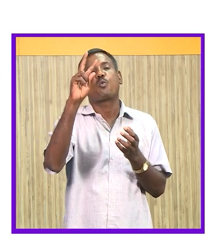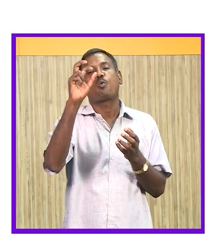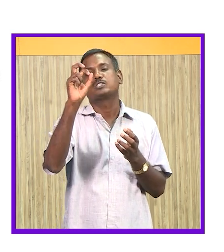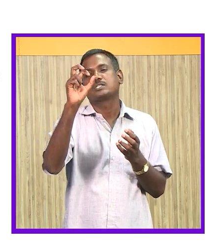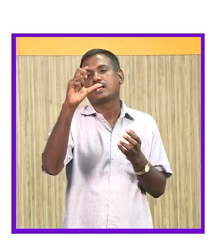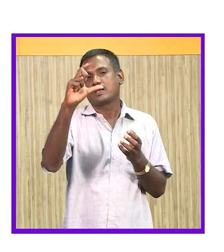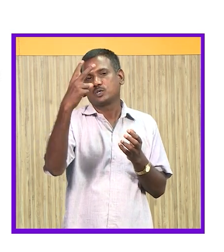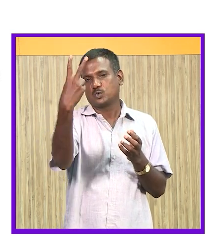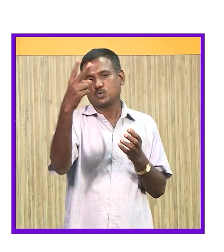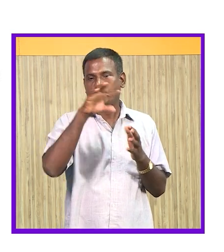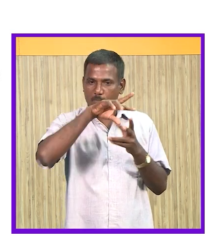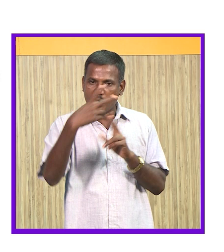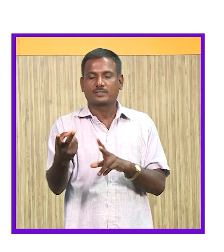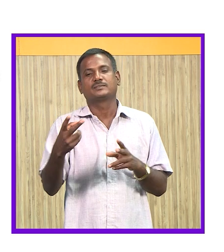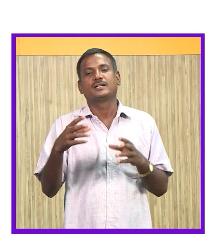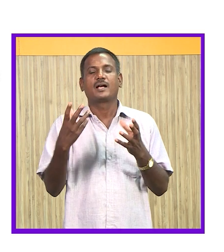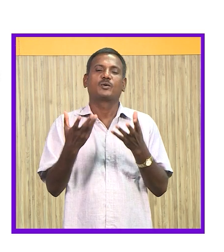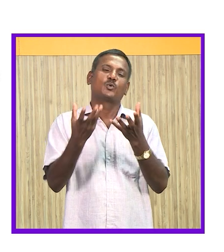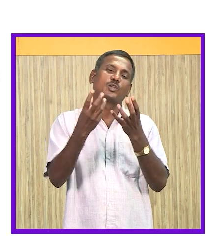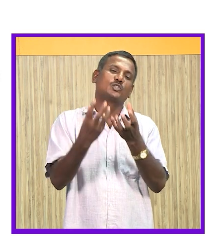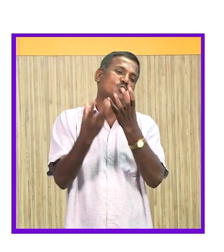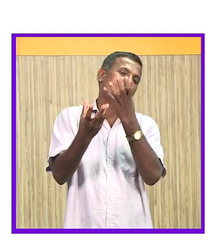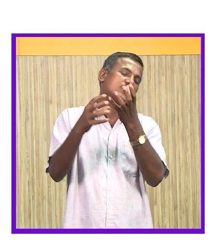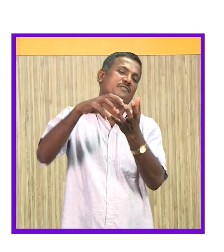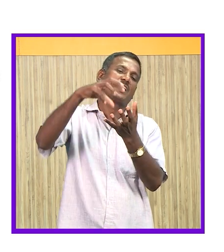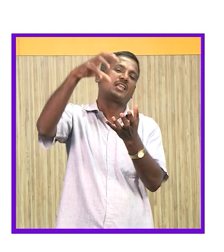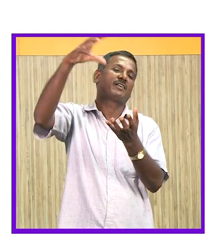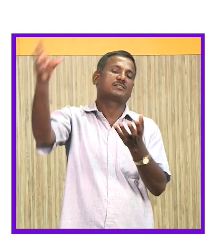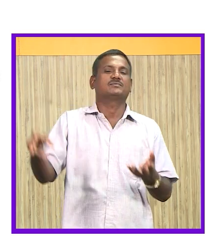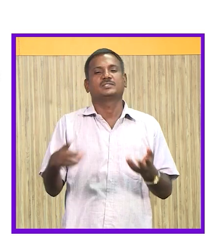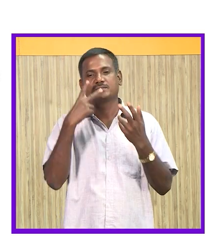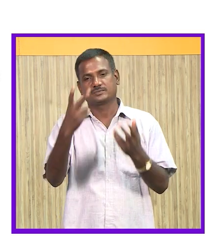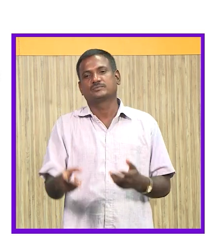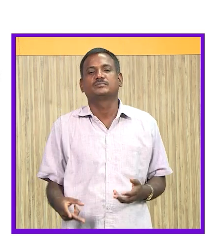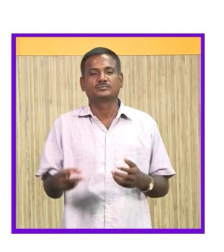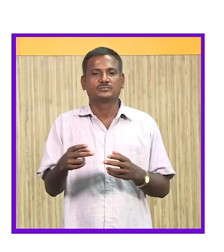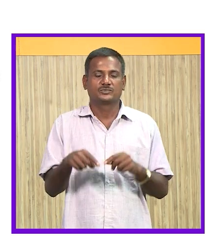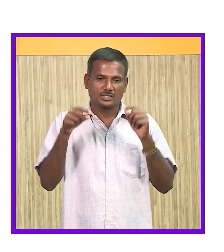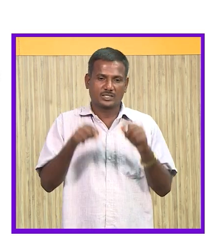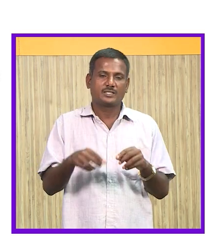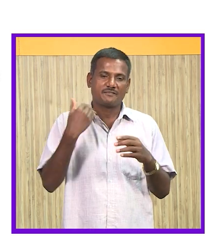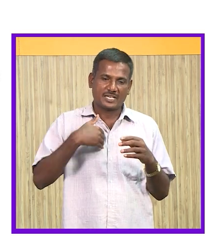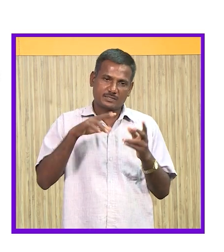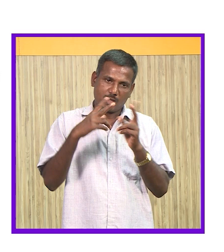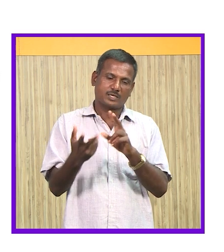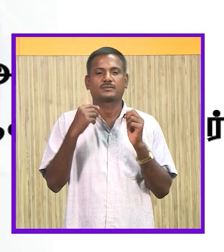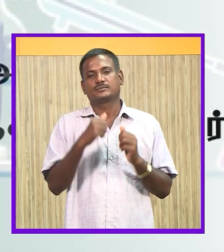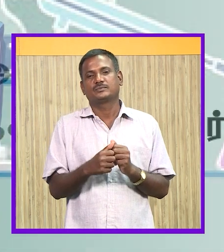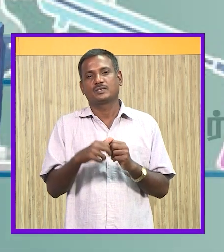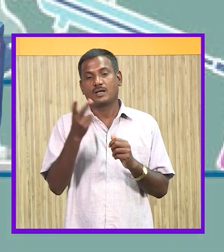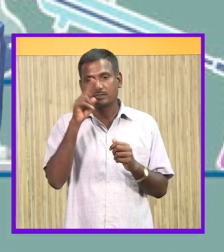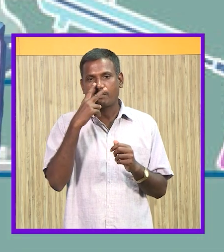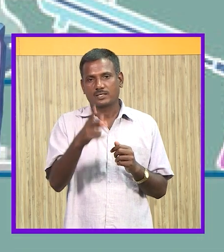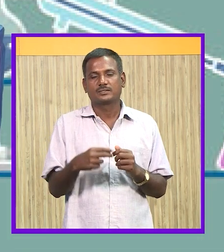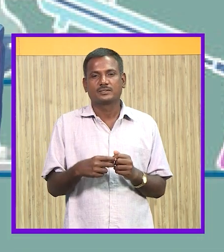அந்த கார்பன் டை ஆக்சைடு வெளியில் வரும்போது தான் அப்படி நுரைச்சி பொங்குற மாதிரி குமிழ்களாக வெளியே வருது. இப்போ இதுவும் ஒரு வேதியியல் மாற்றம். அடுத்து நம்ம